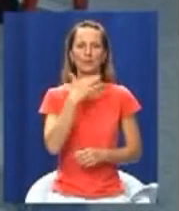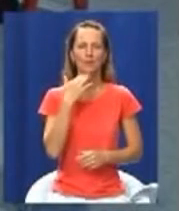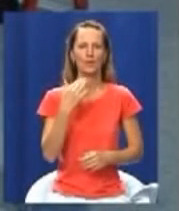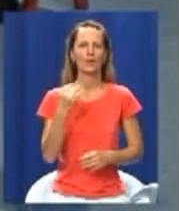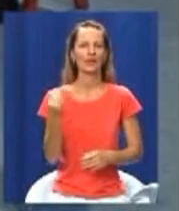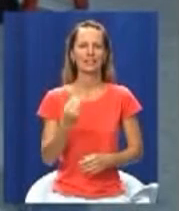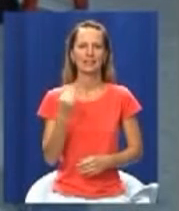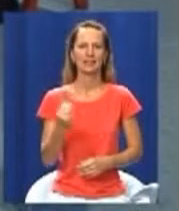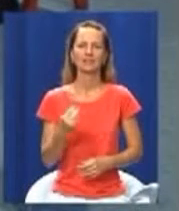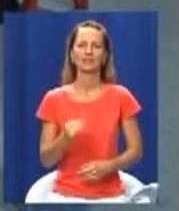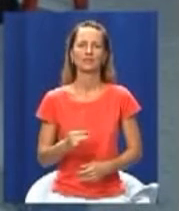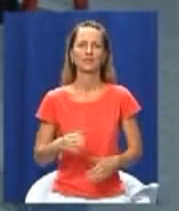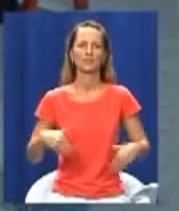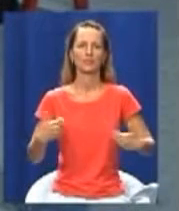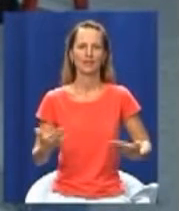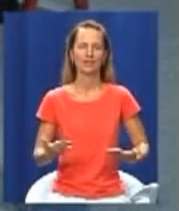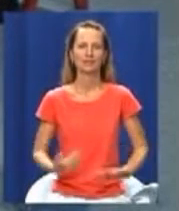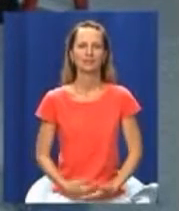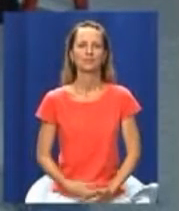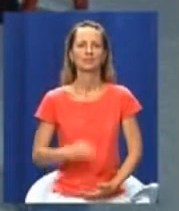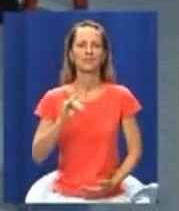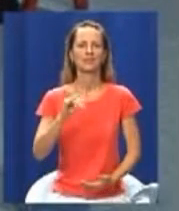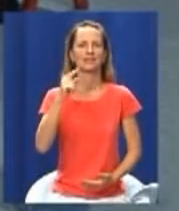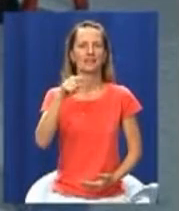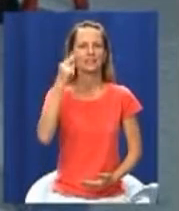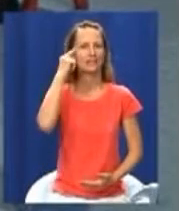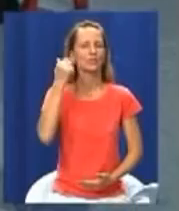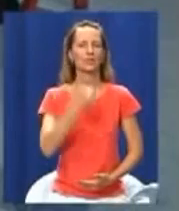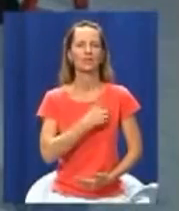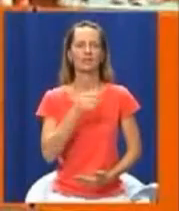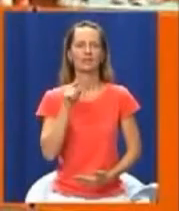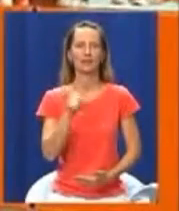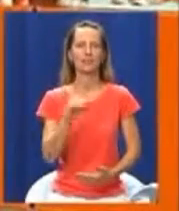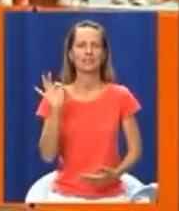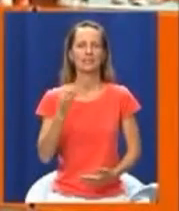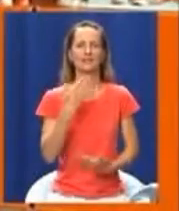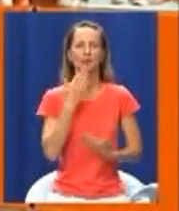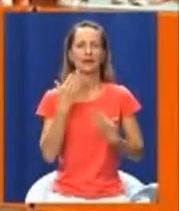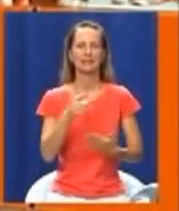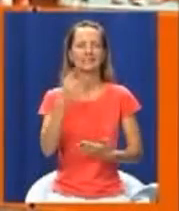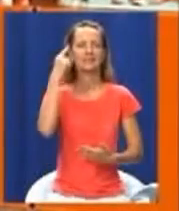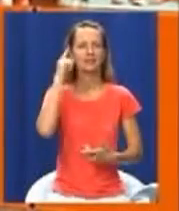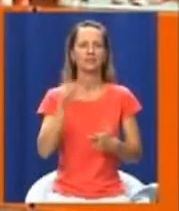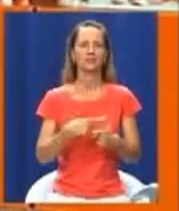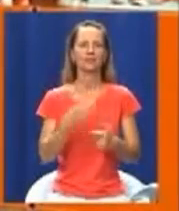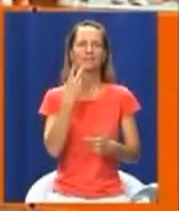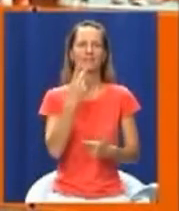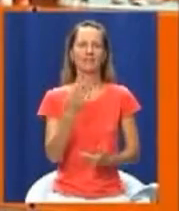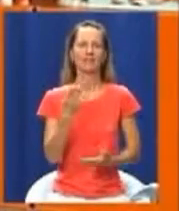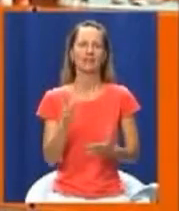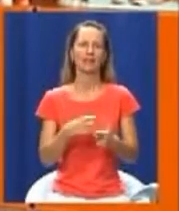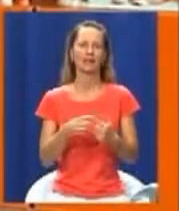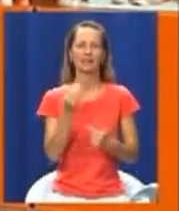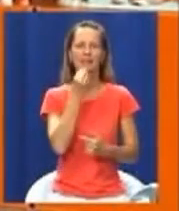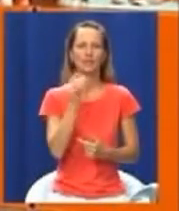усього цікавого. Привіт. Привіт. І ти знаєш, до речі, хотів тебе одразу запитати, чи ти знаєш, чи бачила, можливо, навіть їла,